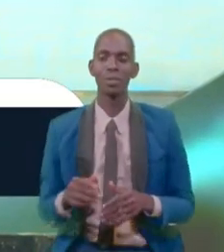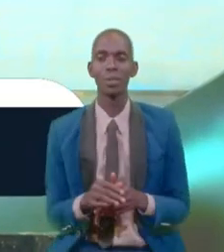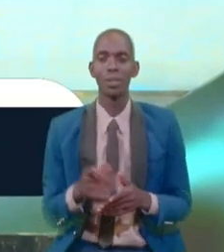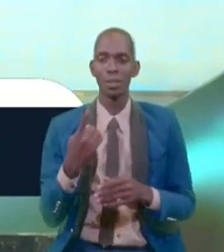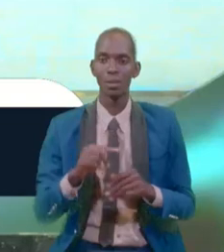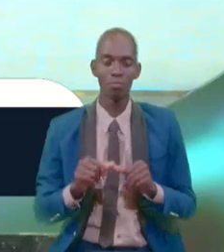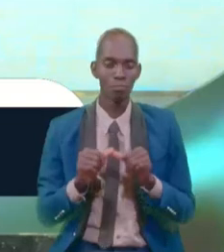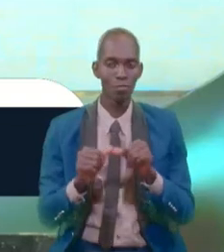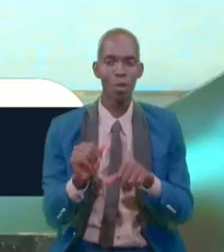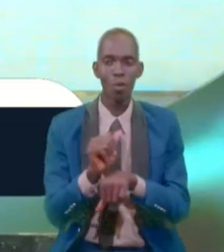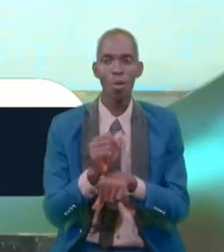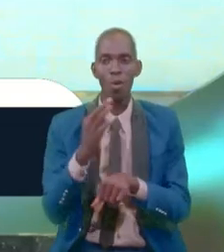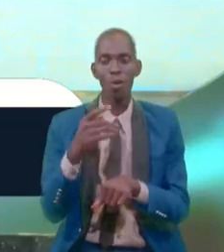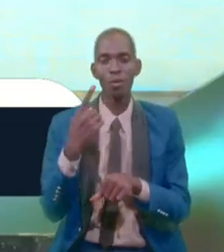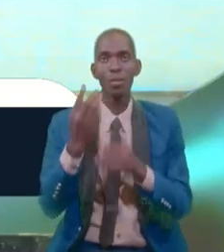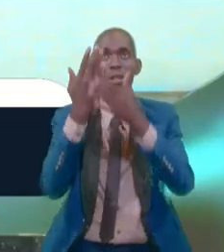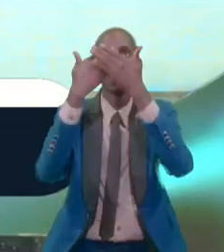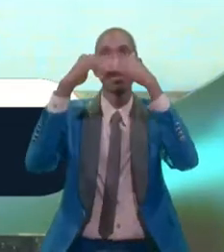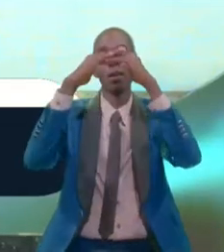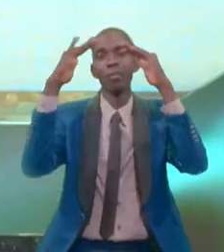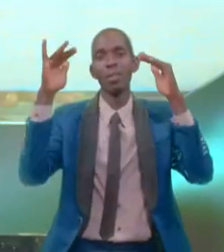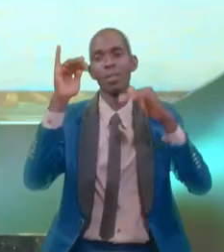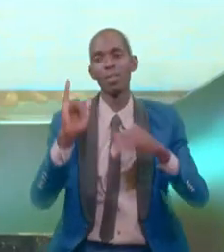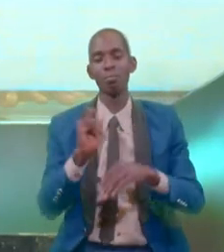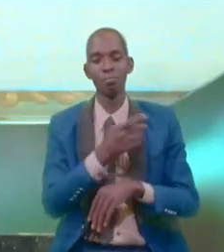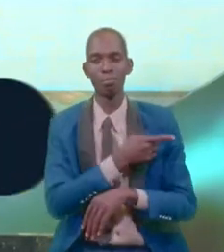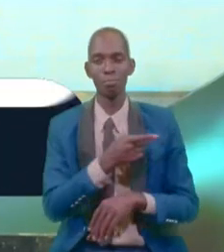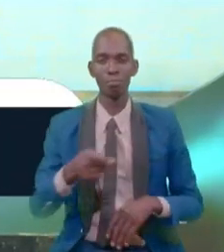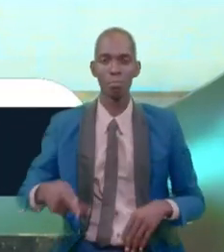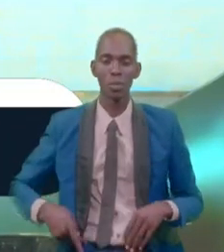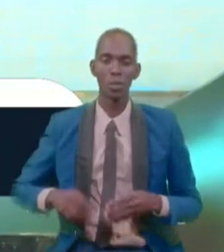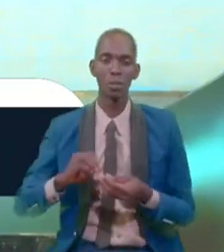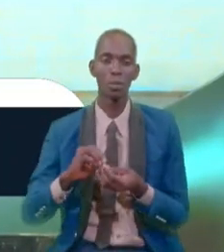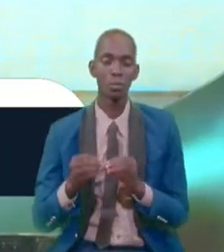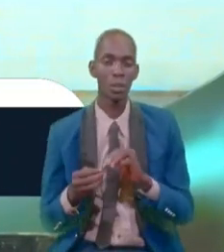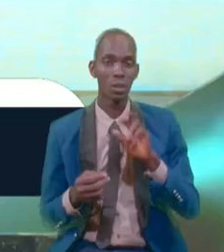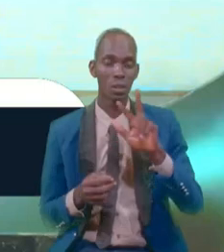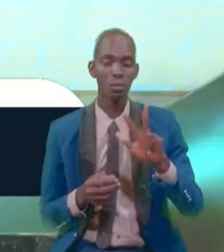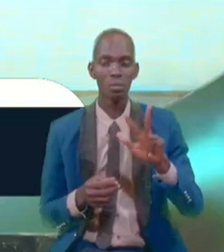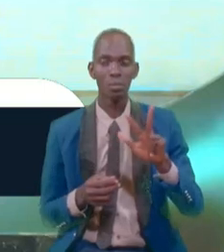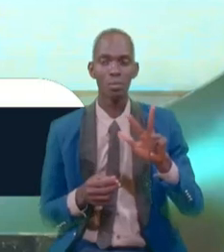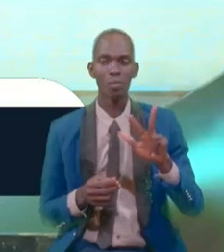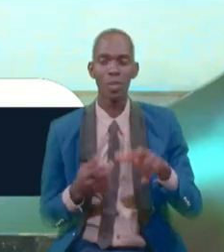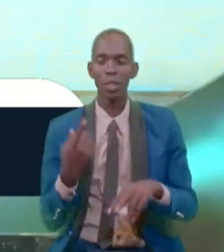L'œuvre constante du prince céleste. 3.